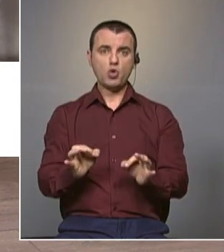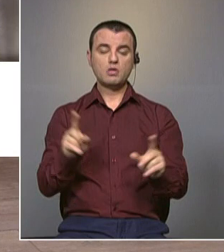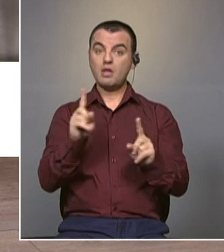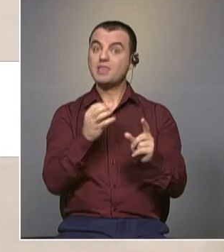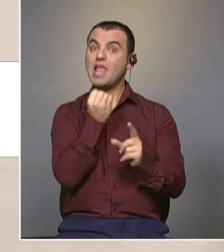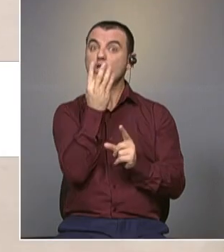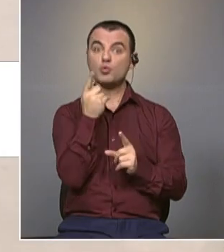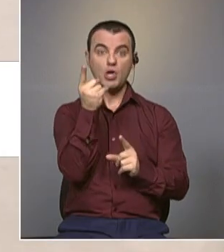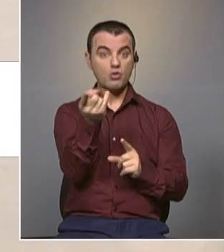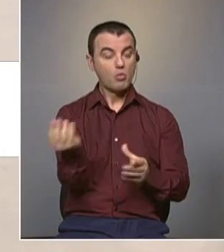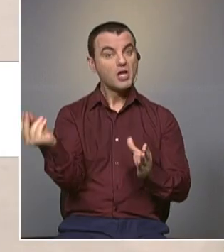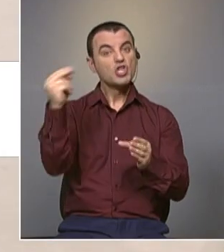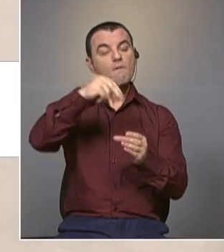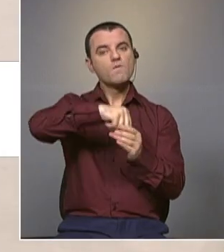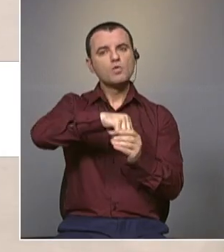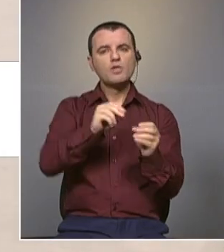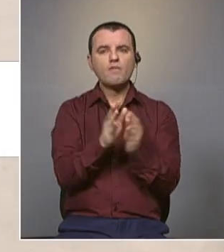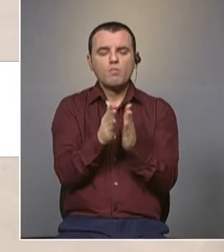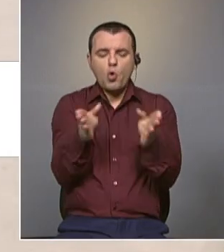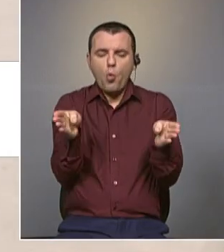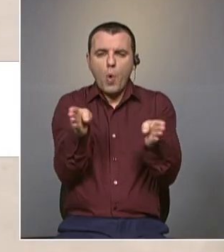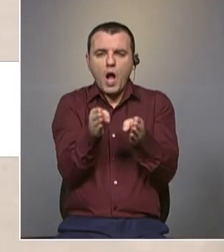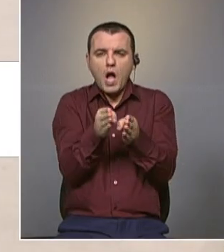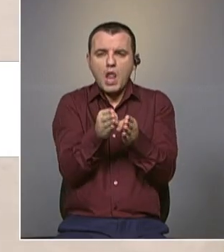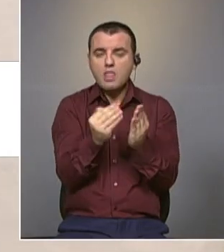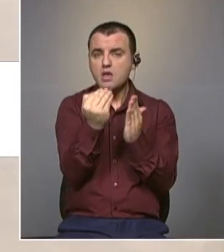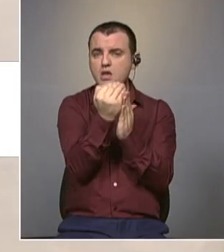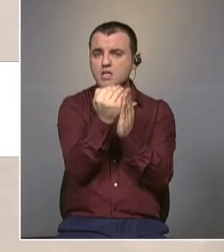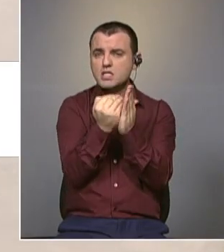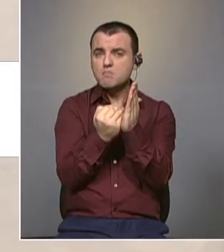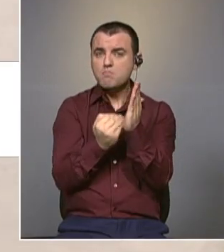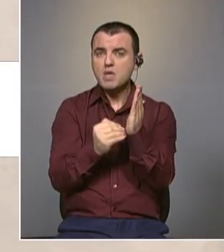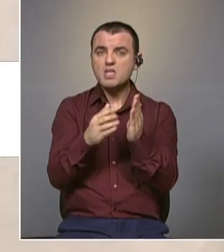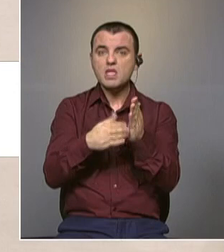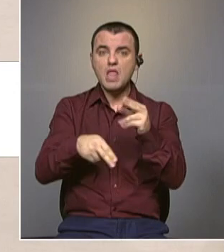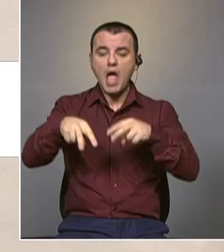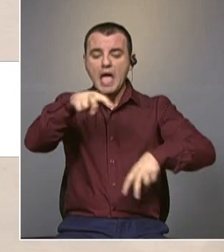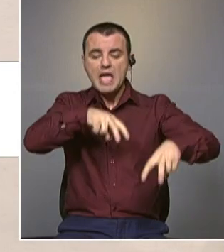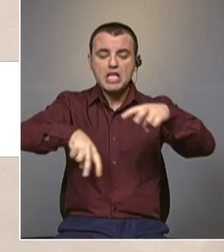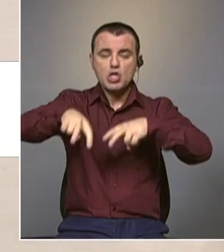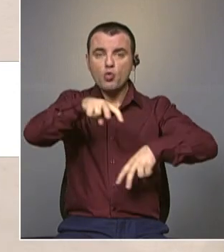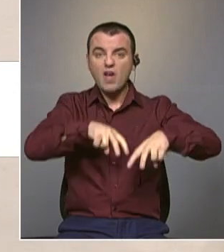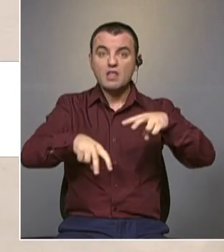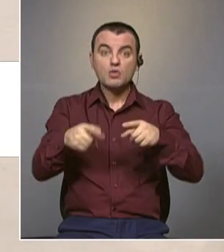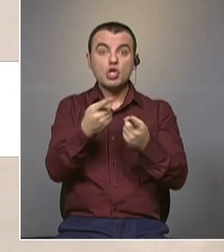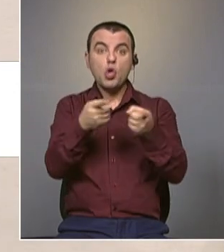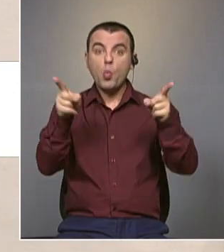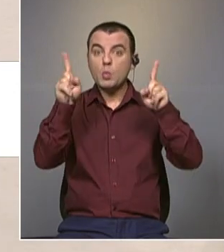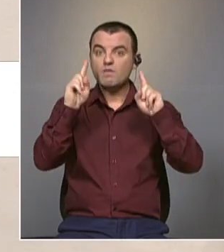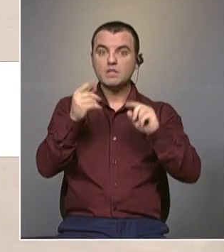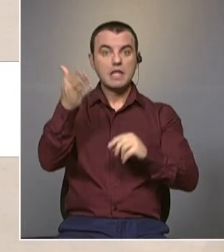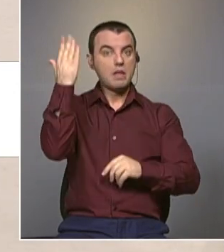включен в много краткия списък на изследователските университети миналата година. Това е една много висока оценка, която